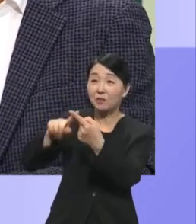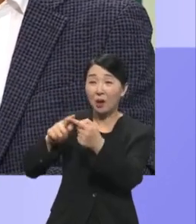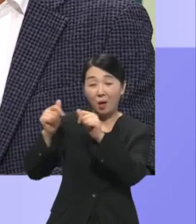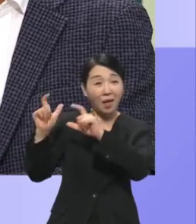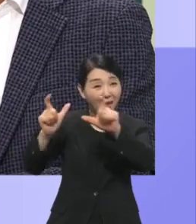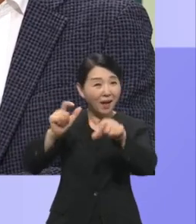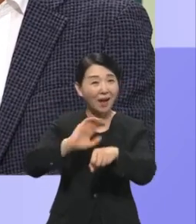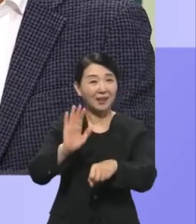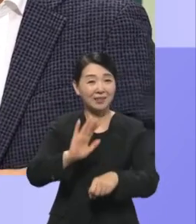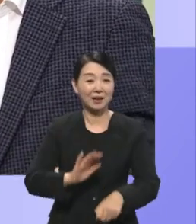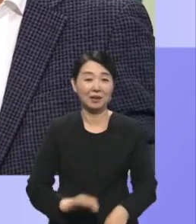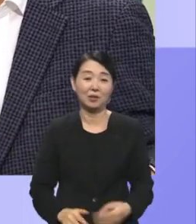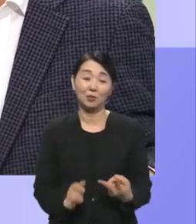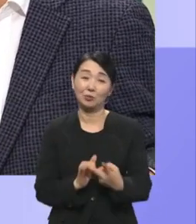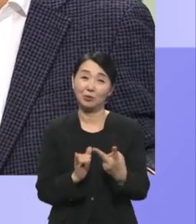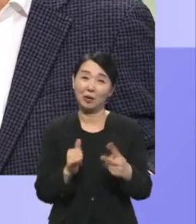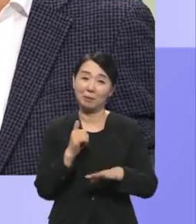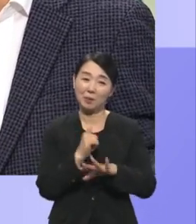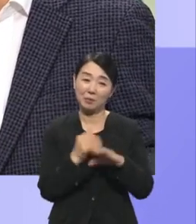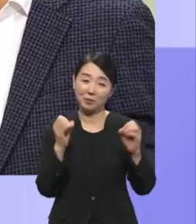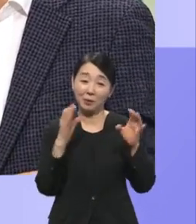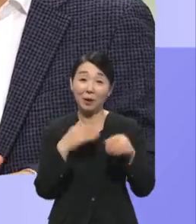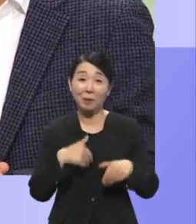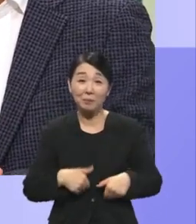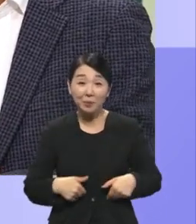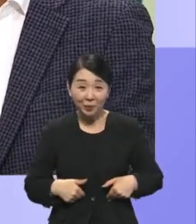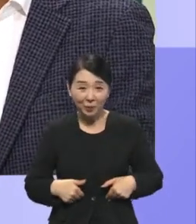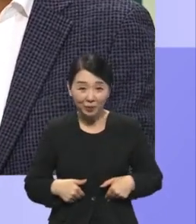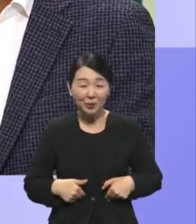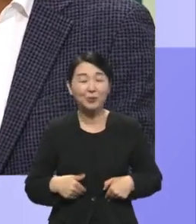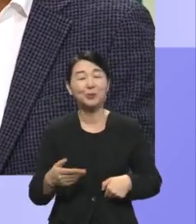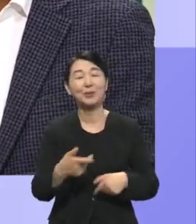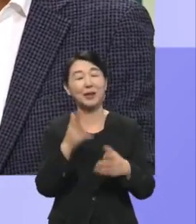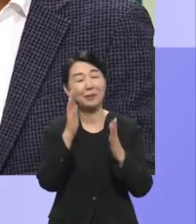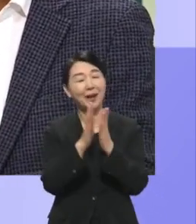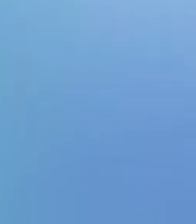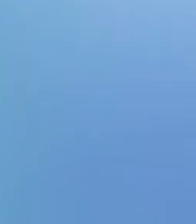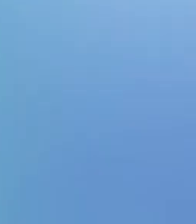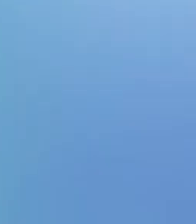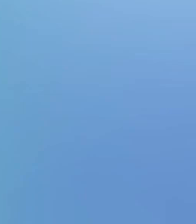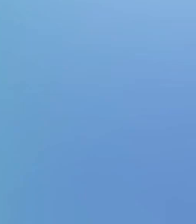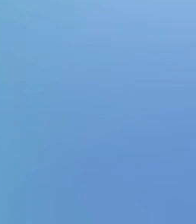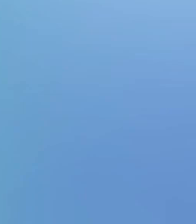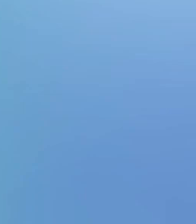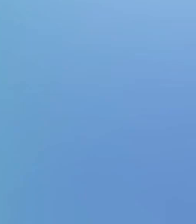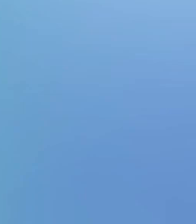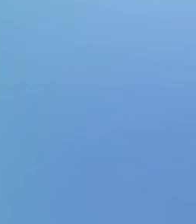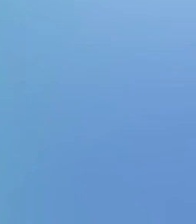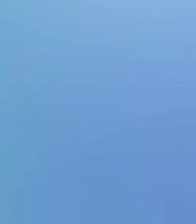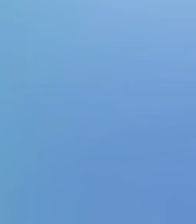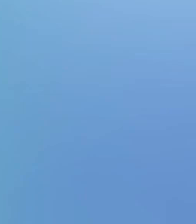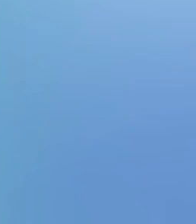오늘 뭐 끝나고 또 대화 나누실 거잖아요요 주제로 또 두 분이 또 이야기 이어가시는 걸로 하고